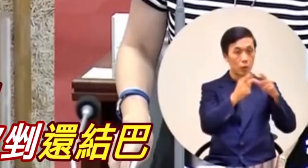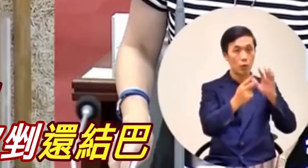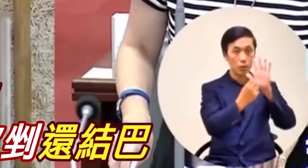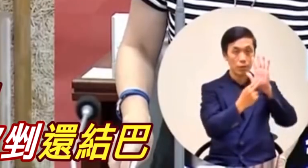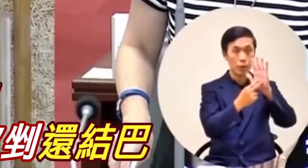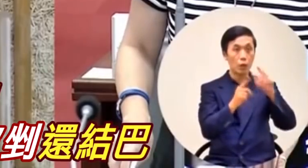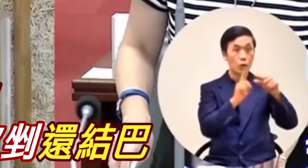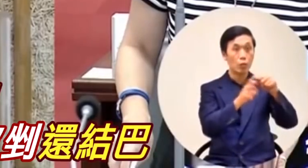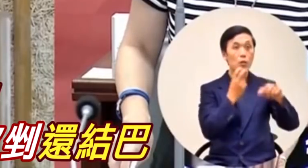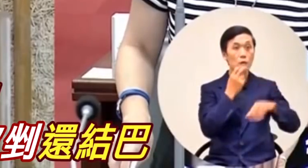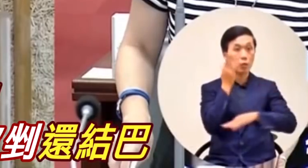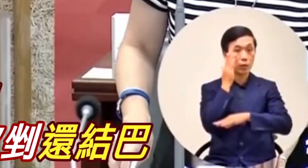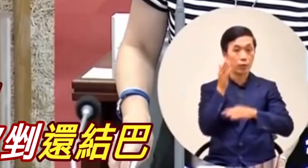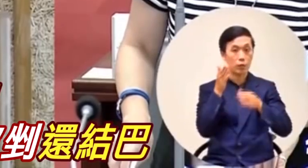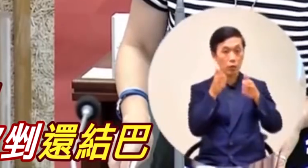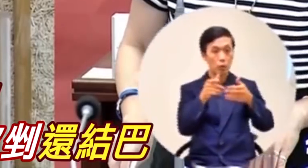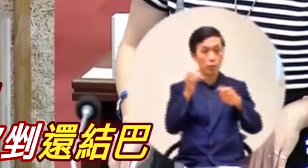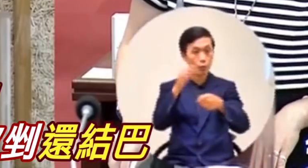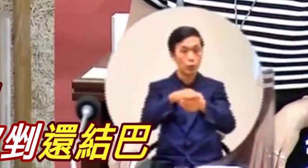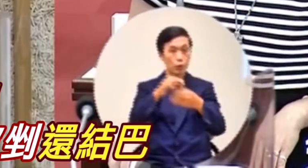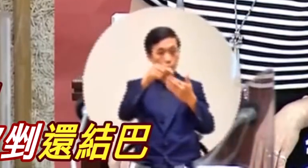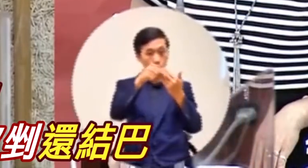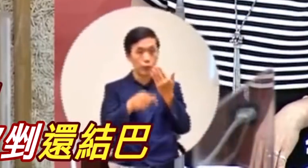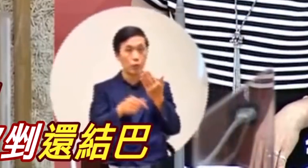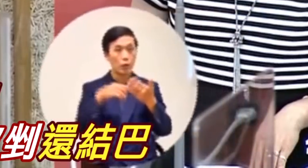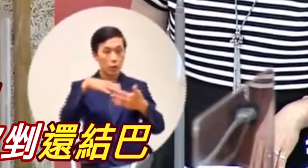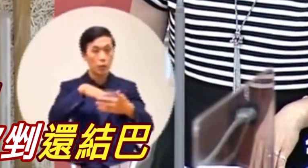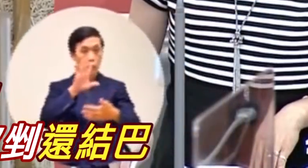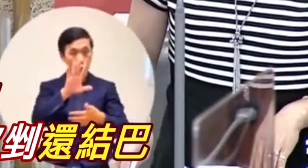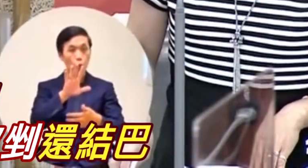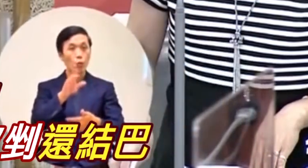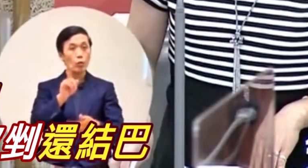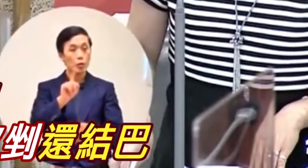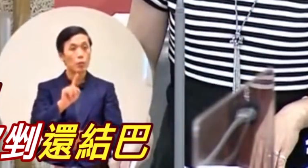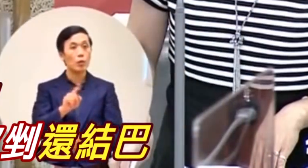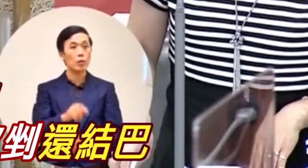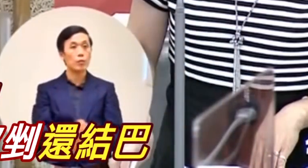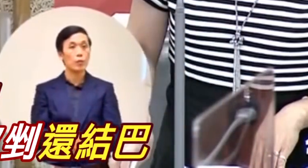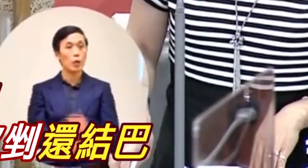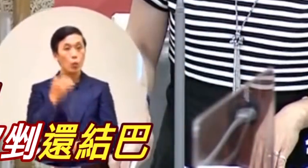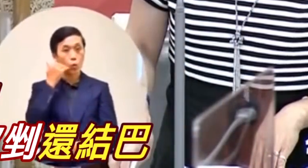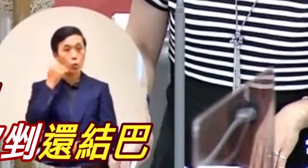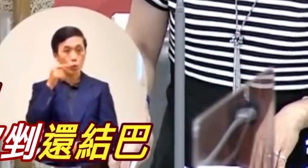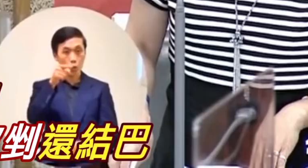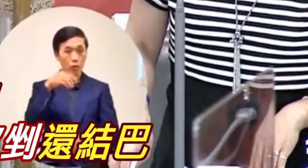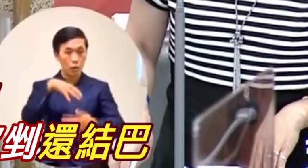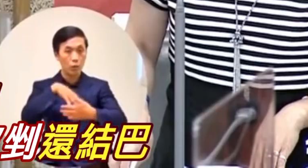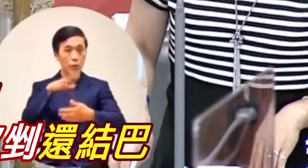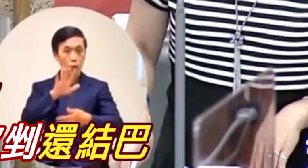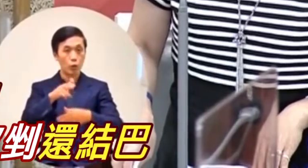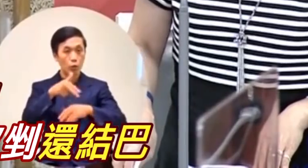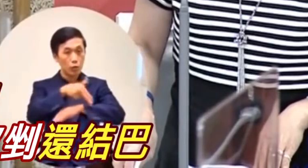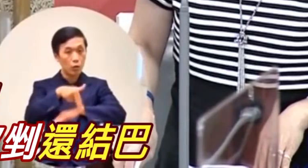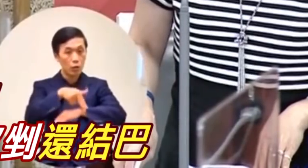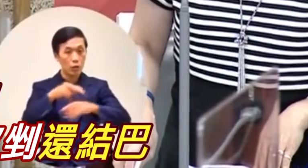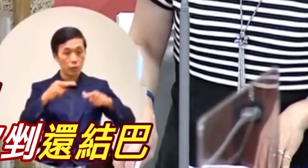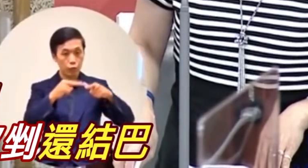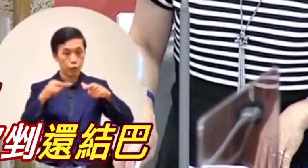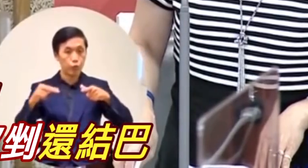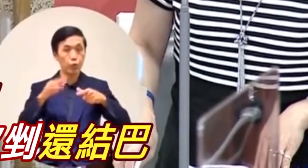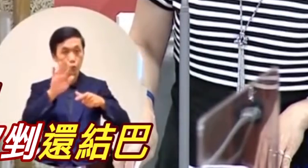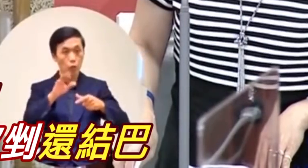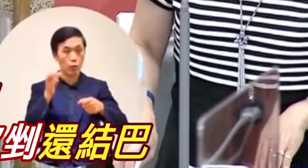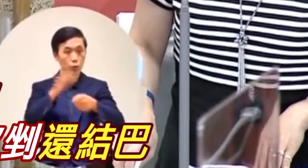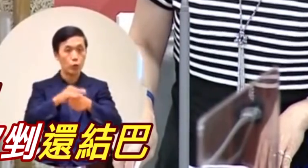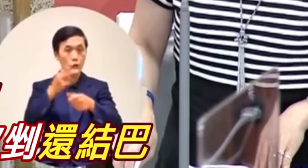中央在补助这个办法的时候，它有一个规则，这规则就是说，如果里面有设计游泳池的话，它就补助